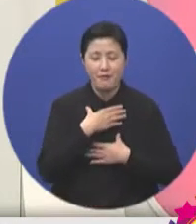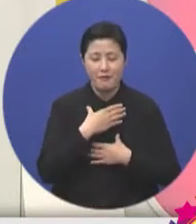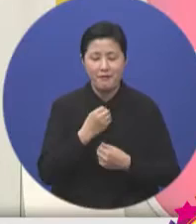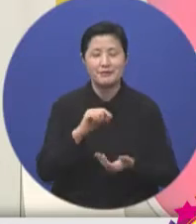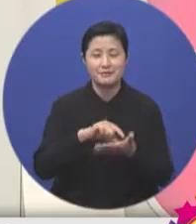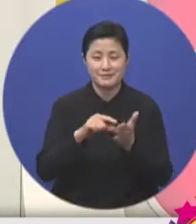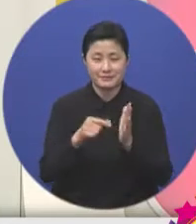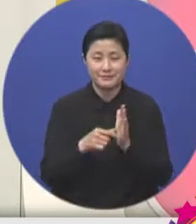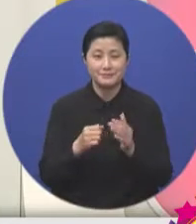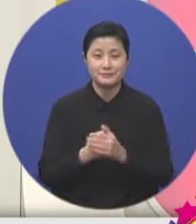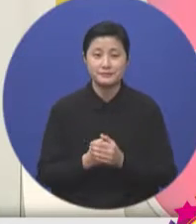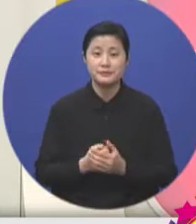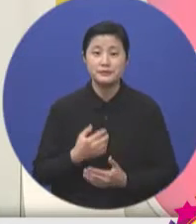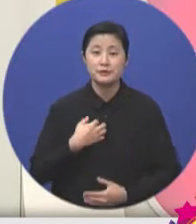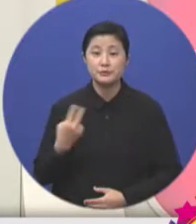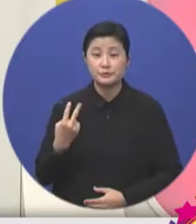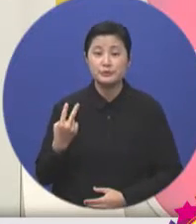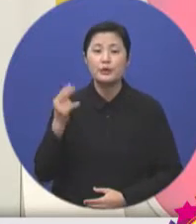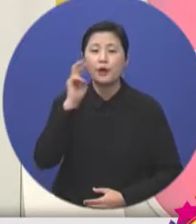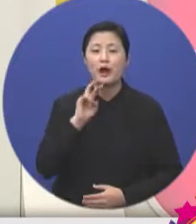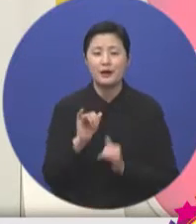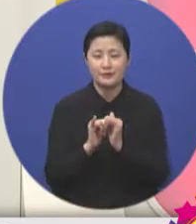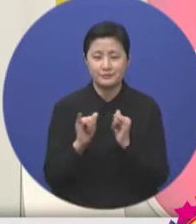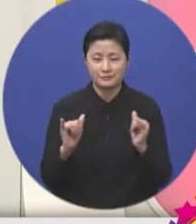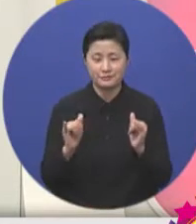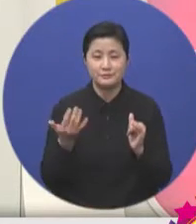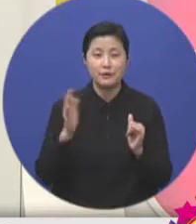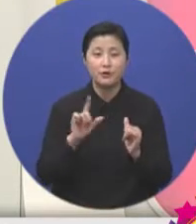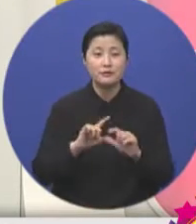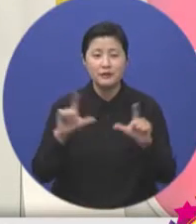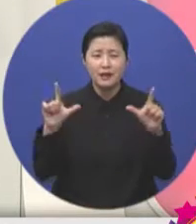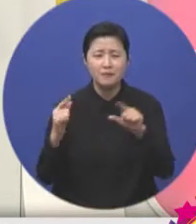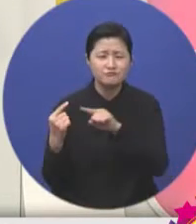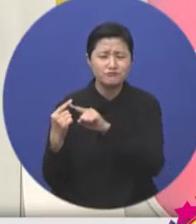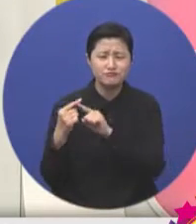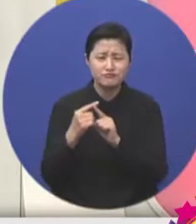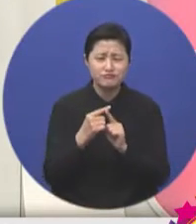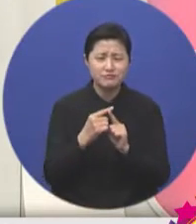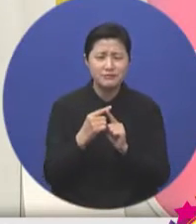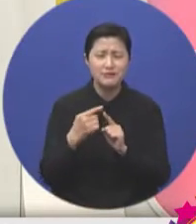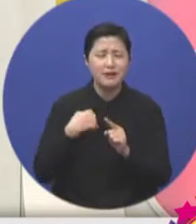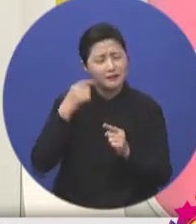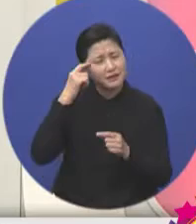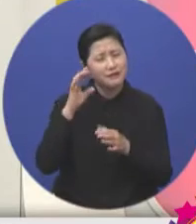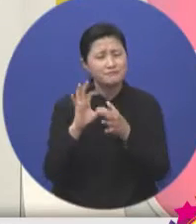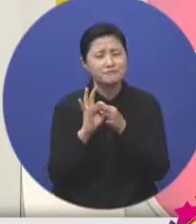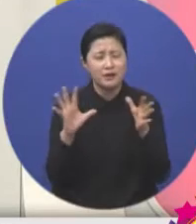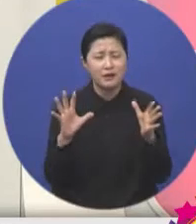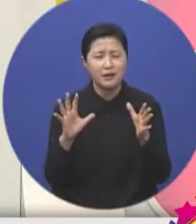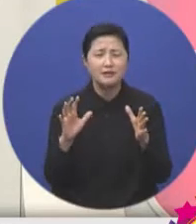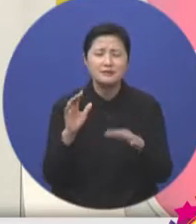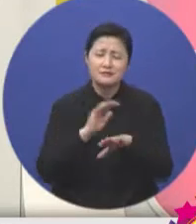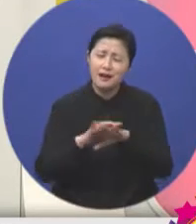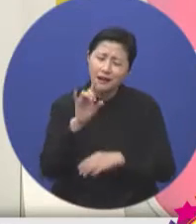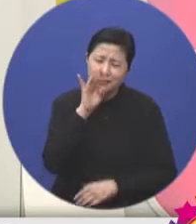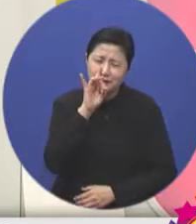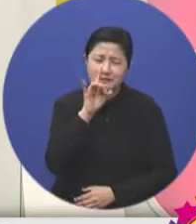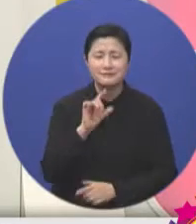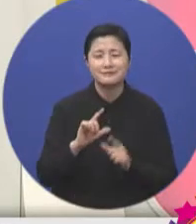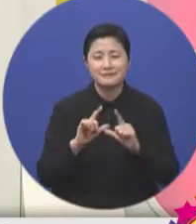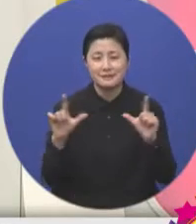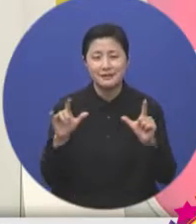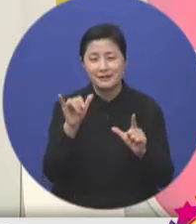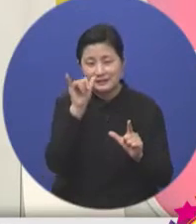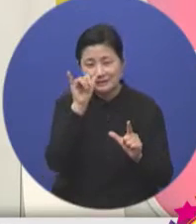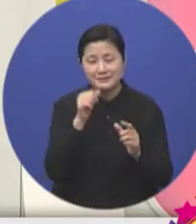편안하셨어요. 저희도 노래하는 직업을 가지고 있지만 네네. 어떤 날은 무작정 나와 의사와 상관없이 막 그런 날 있잖아요. 목소리가 그렇죠.